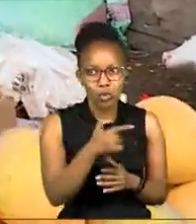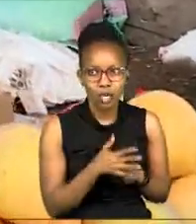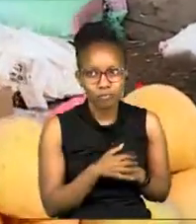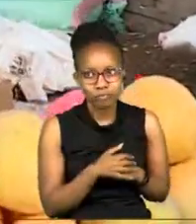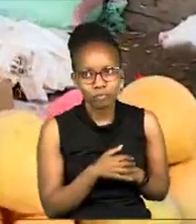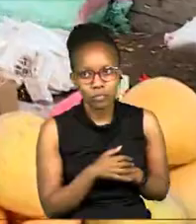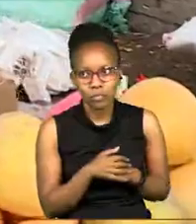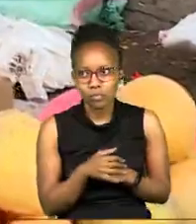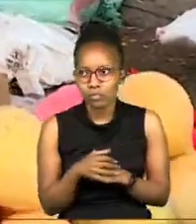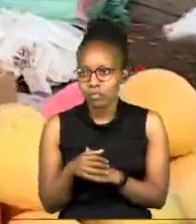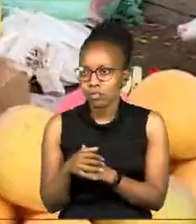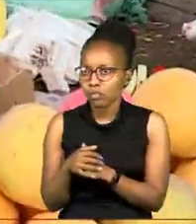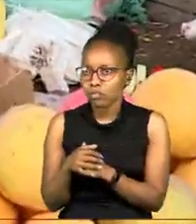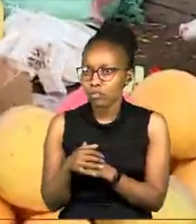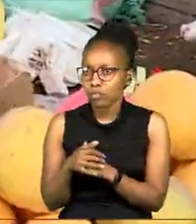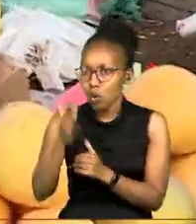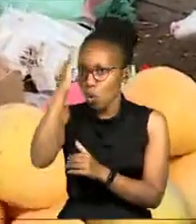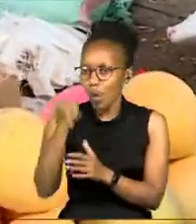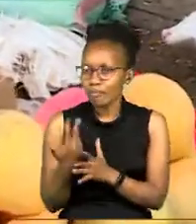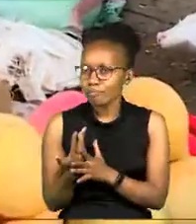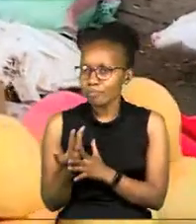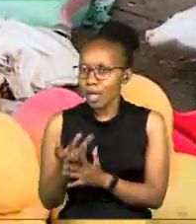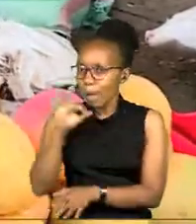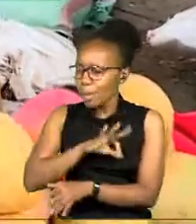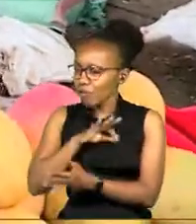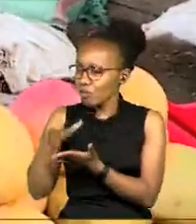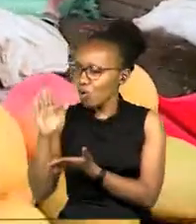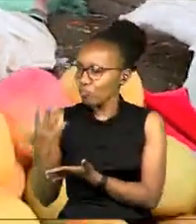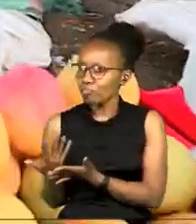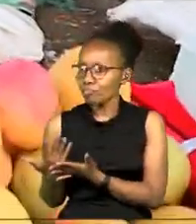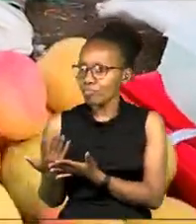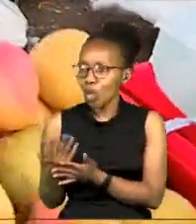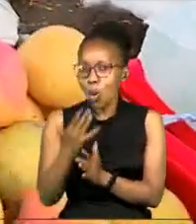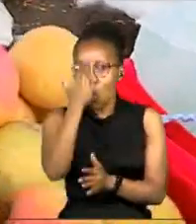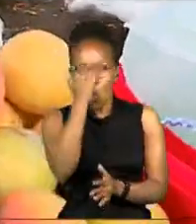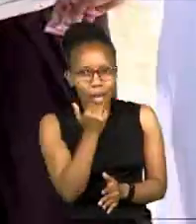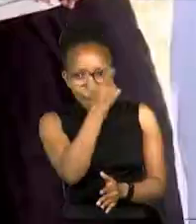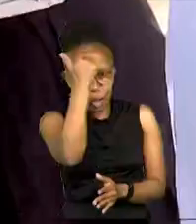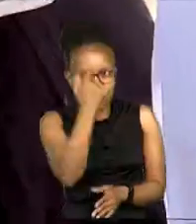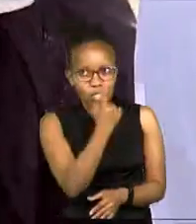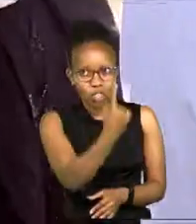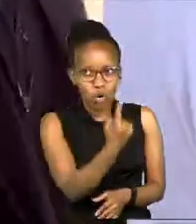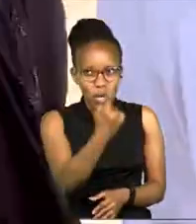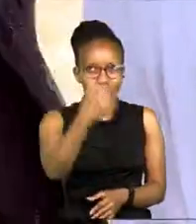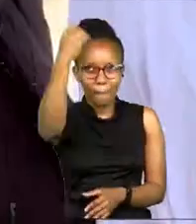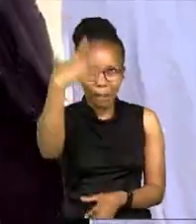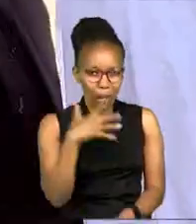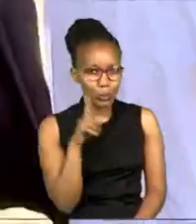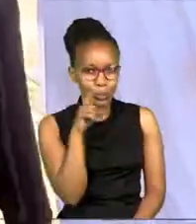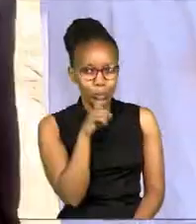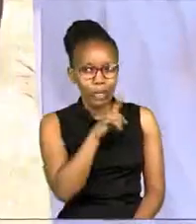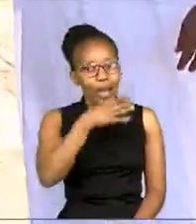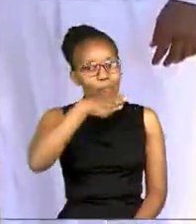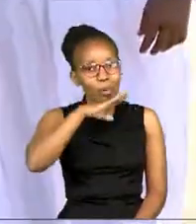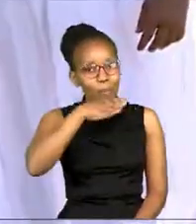hivyo sasa. Na mbona January unatengeneza pesa mingi hivyo? Nini inajua imewaka? Yeah. Na kitu kama maembe bado wakati hiyo sasa imekoma